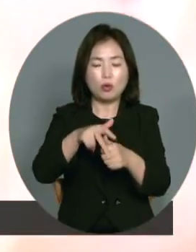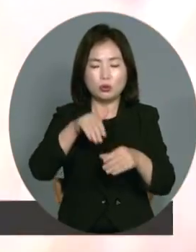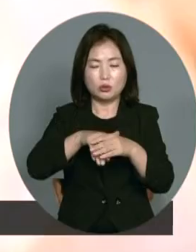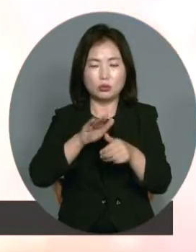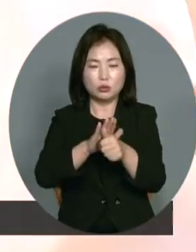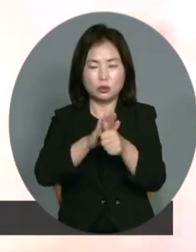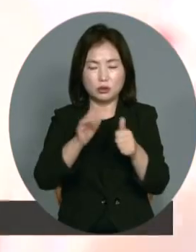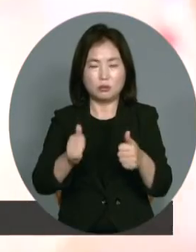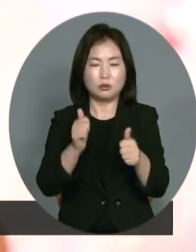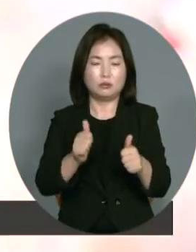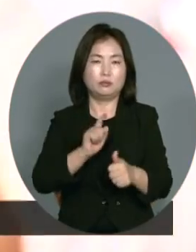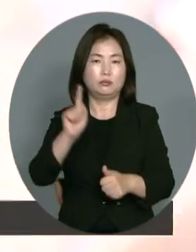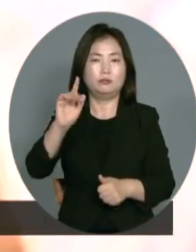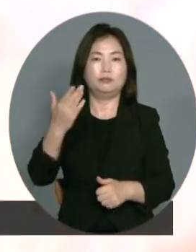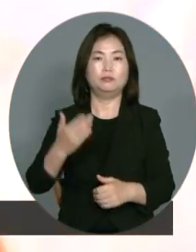한 혐의로 재판에 넘겨졌습니다